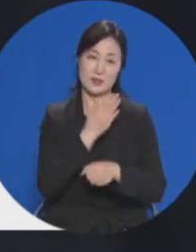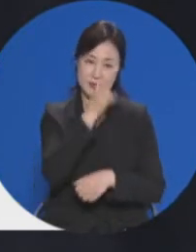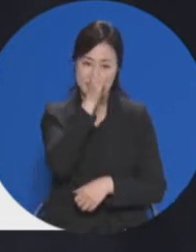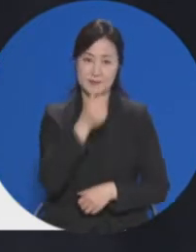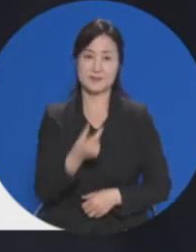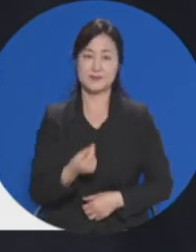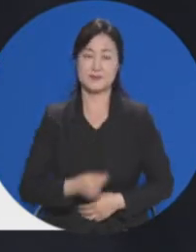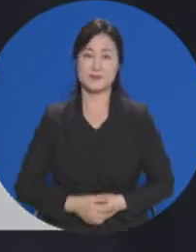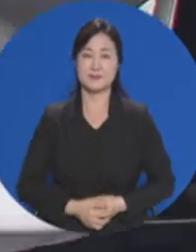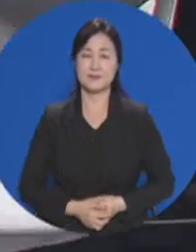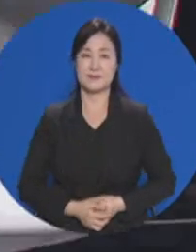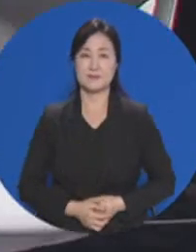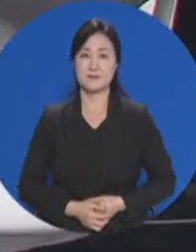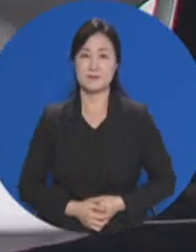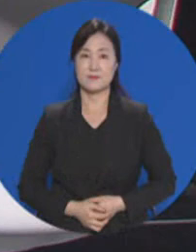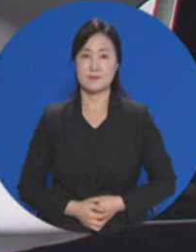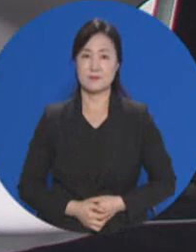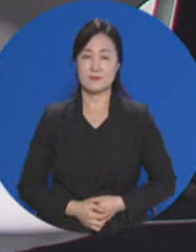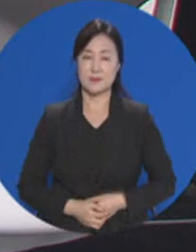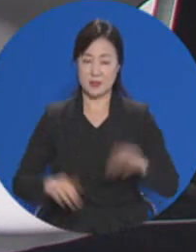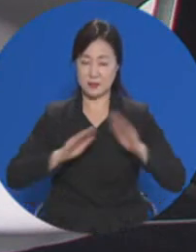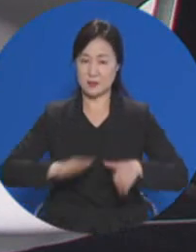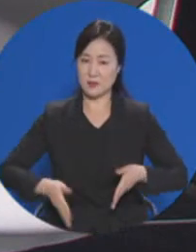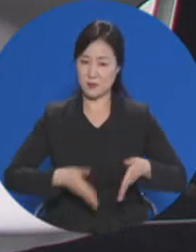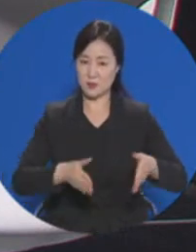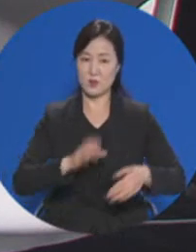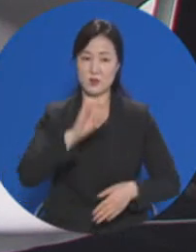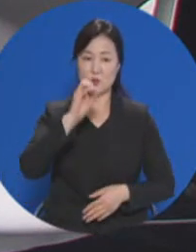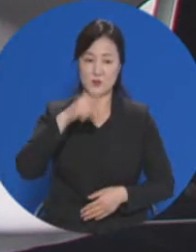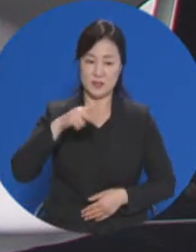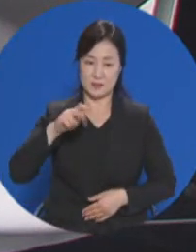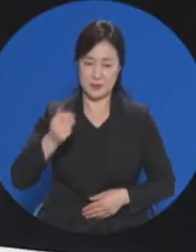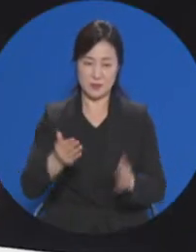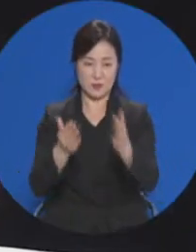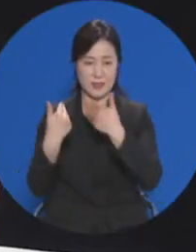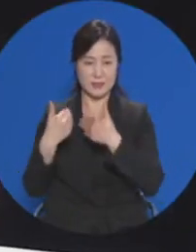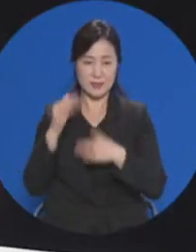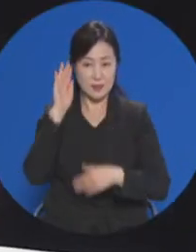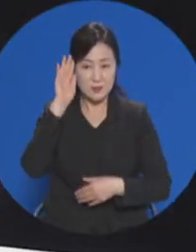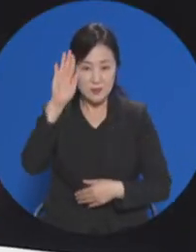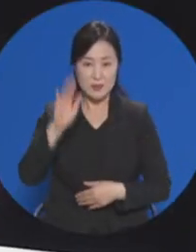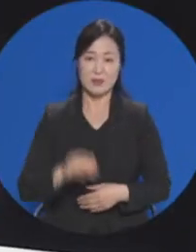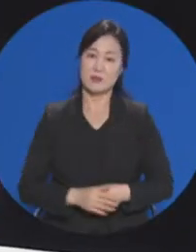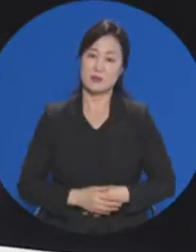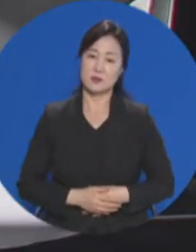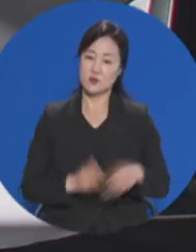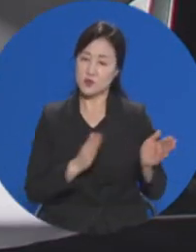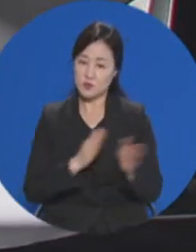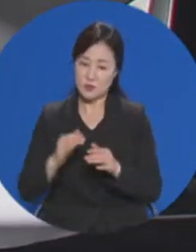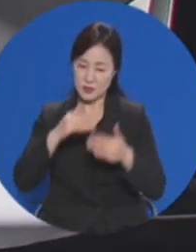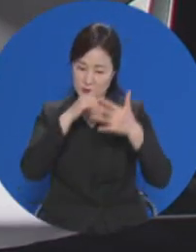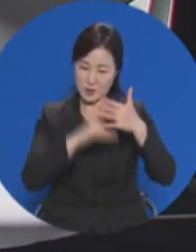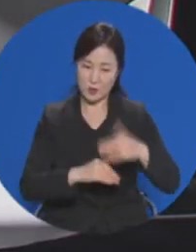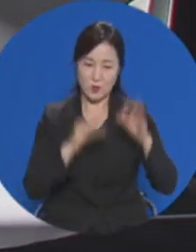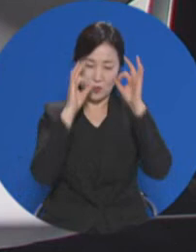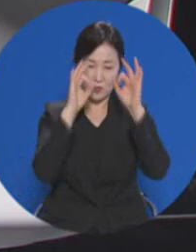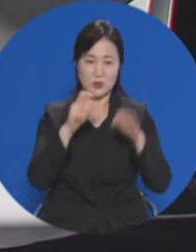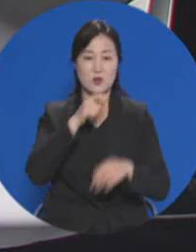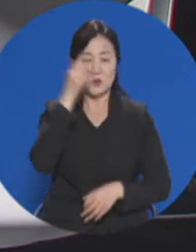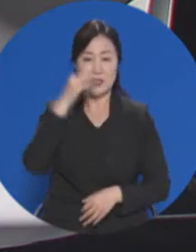해서 할 수 있다. 전라남도의 COP28 개최 전망과 준비 상황을 점검하는 여수 MBC